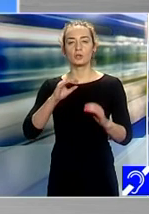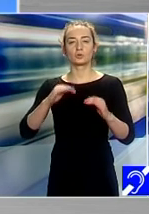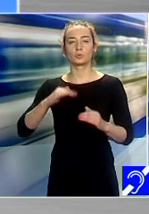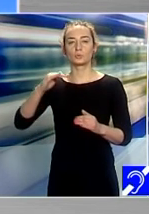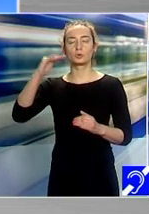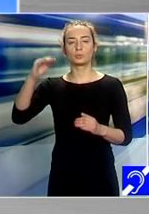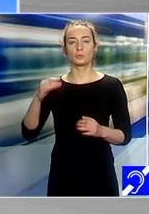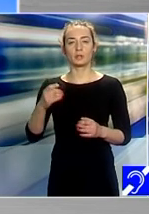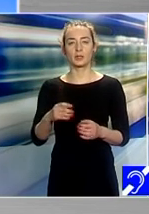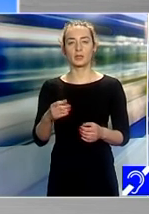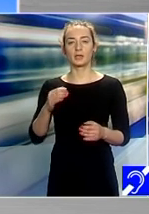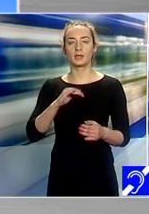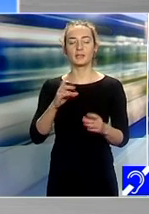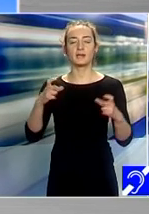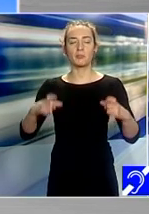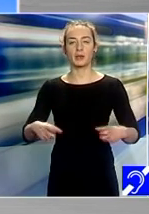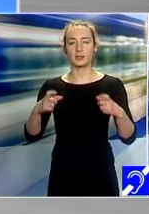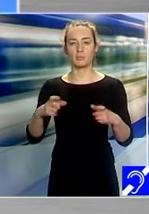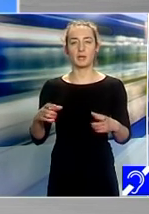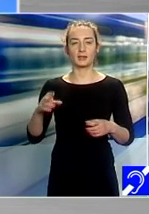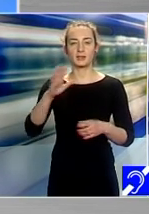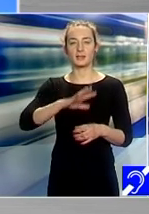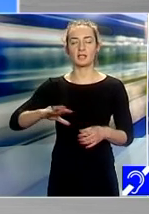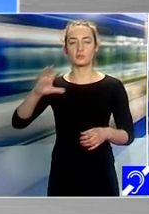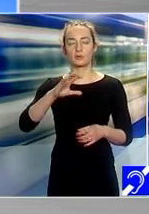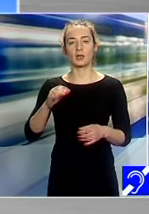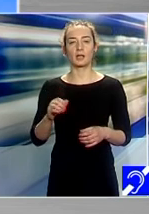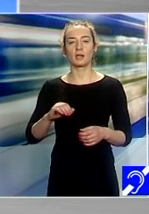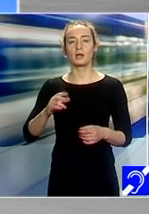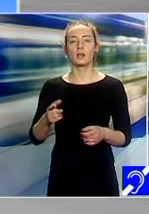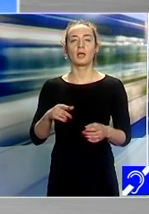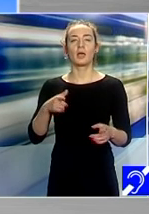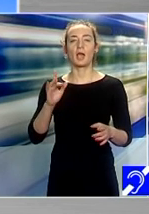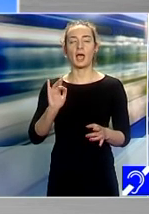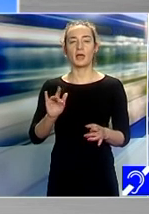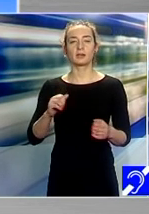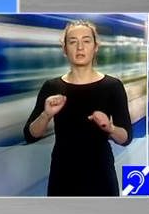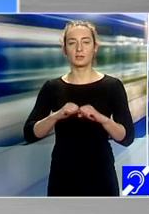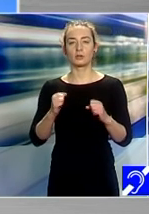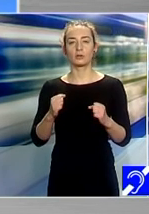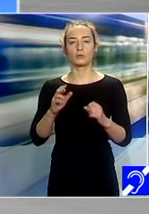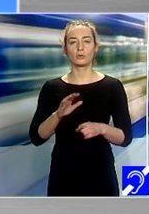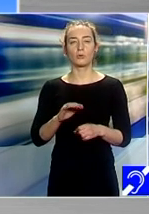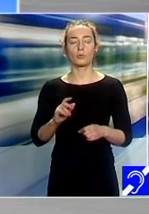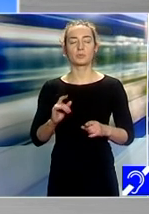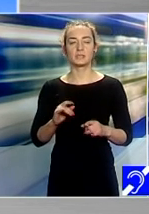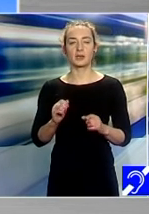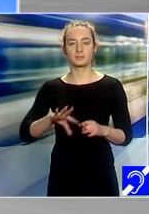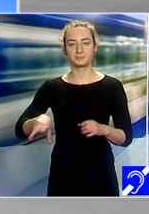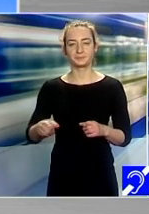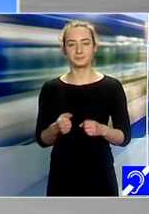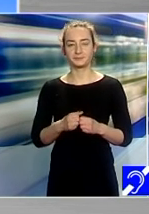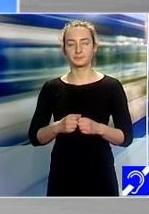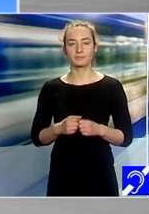Național Anticorupție. Am vrut să vedem ce au lucrat și cum au lucrat